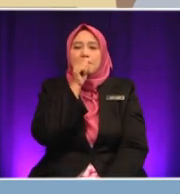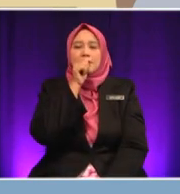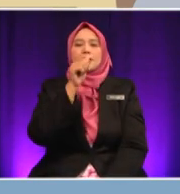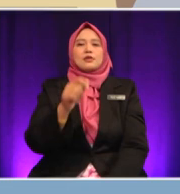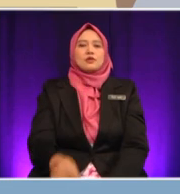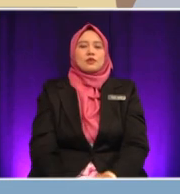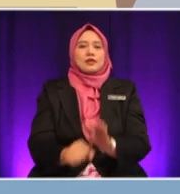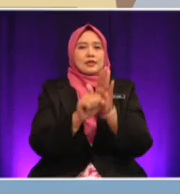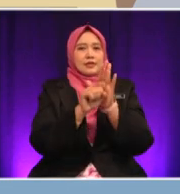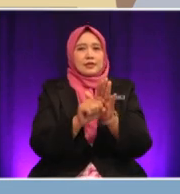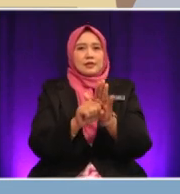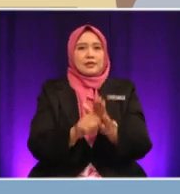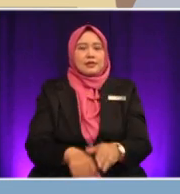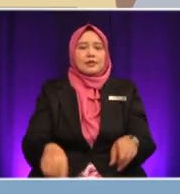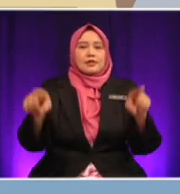kenapa